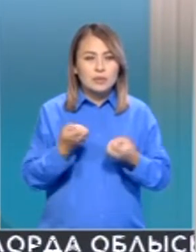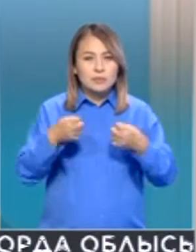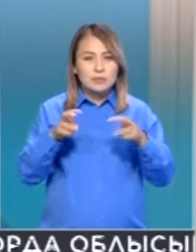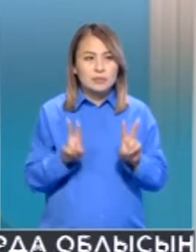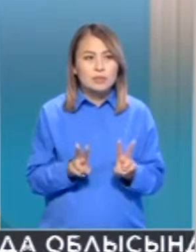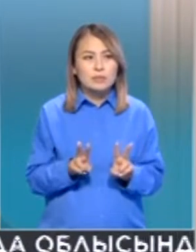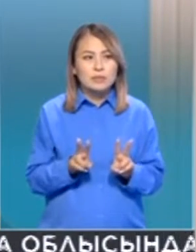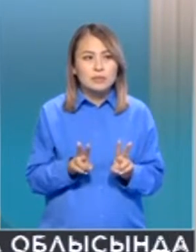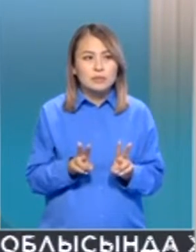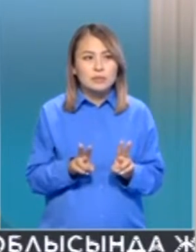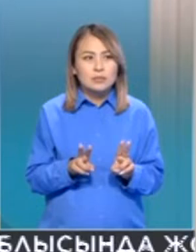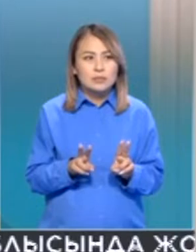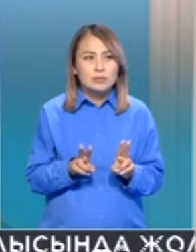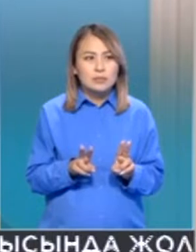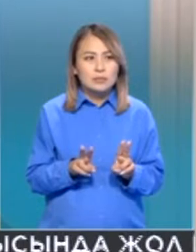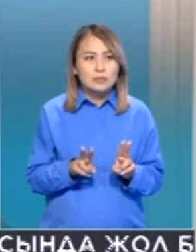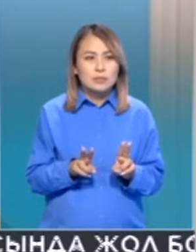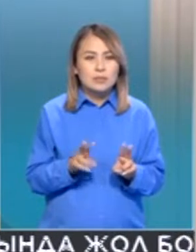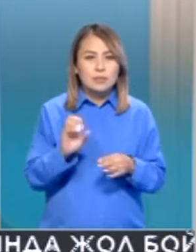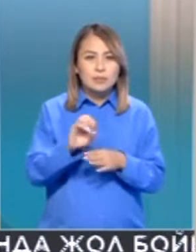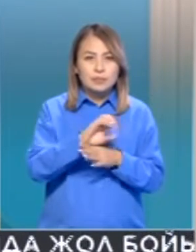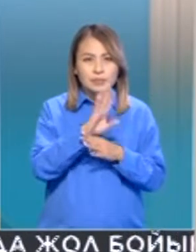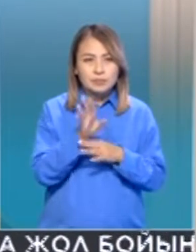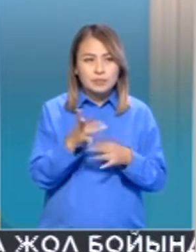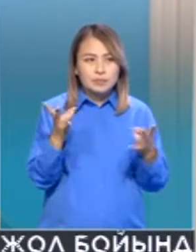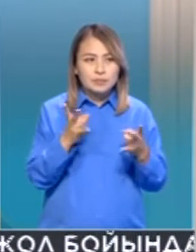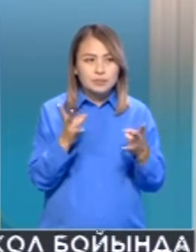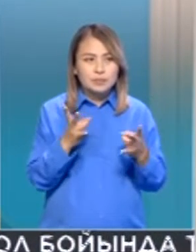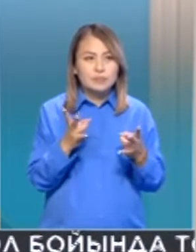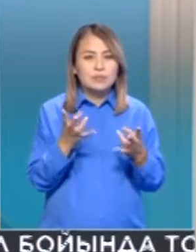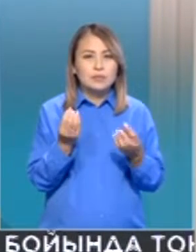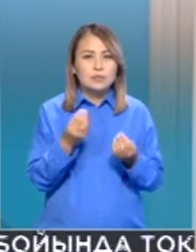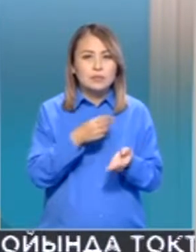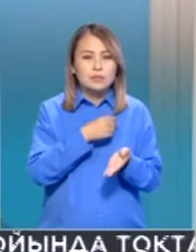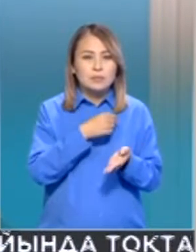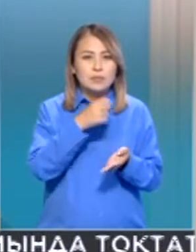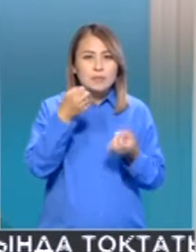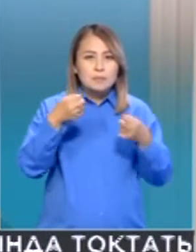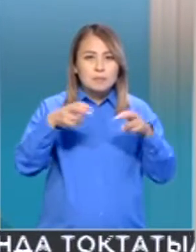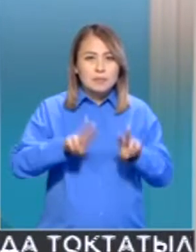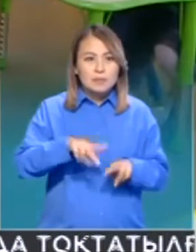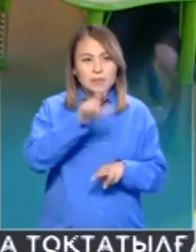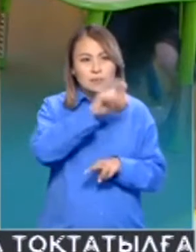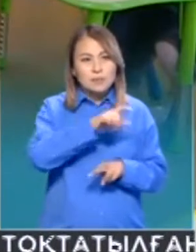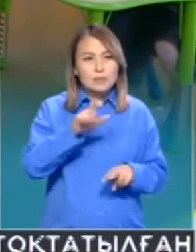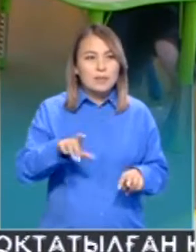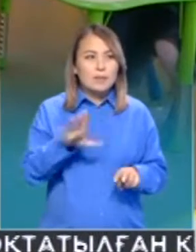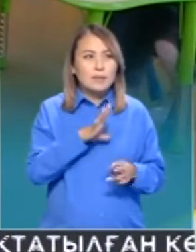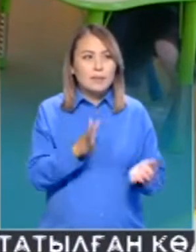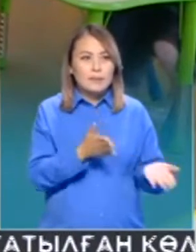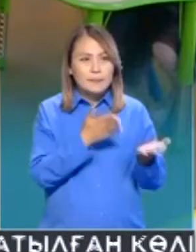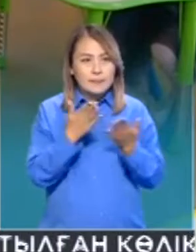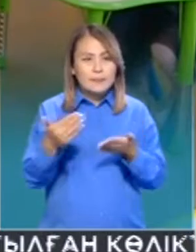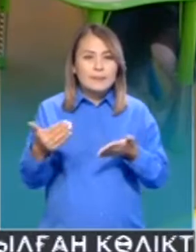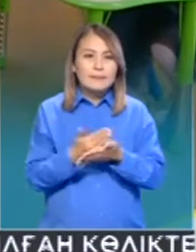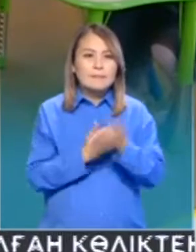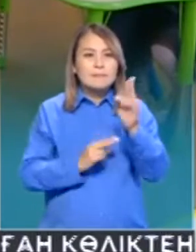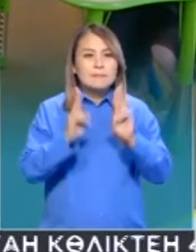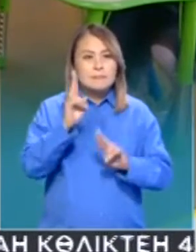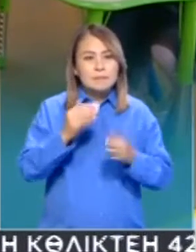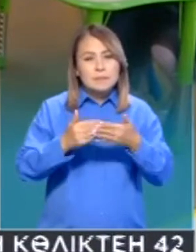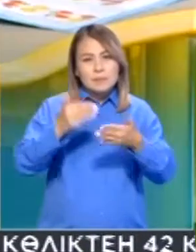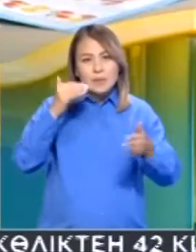арнайы жабдықтау керек болады, арнайы тағы да маман алуымыз керек болады. Жаңа ережеге сай мектепке